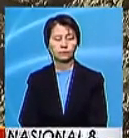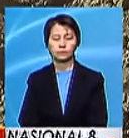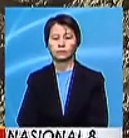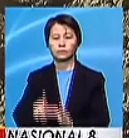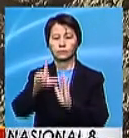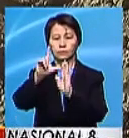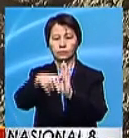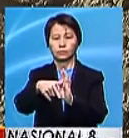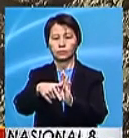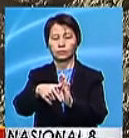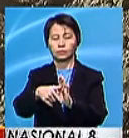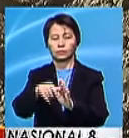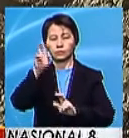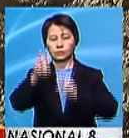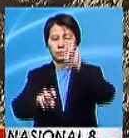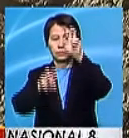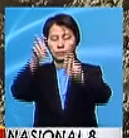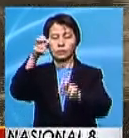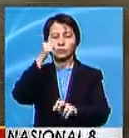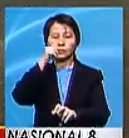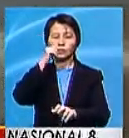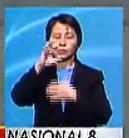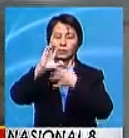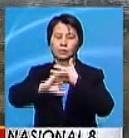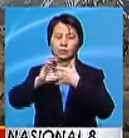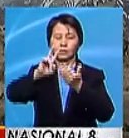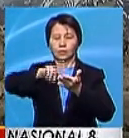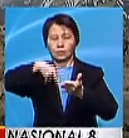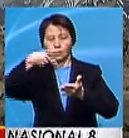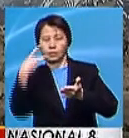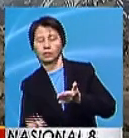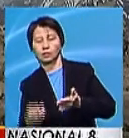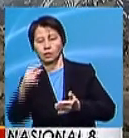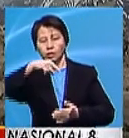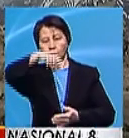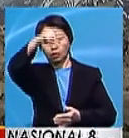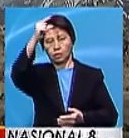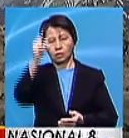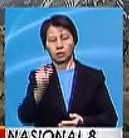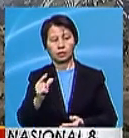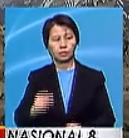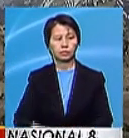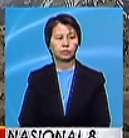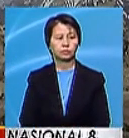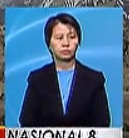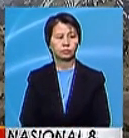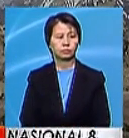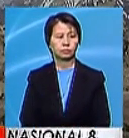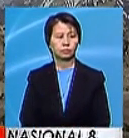Seketika nanti, pendaki wanita negara cedera terjatuh di Gunung Aconcagua.